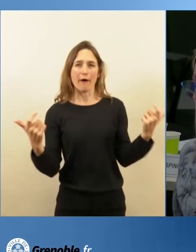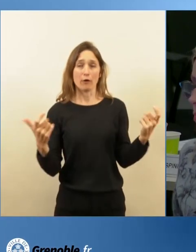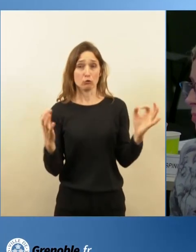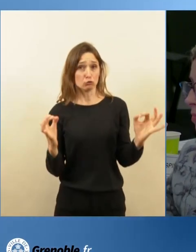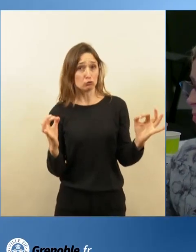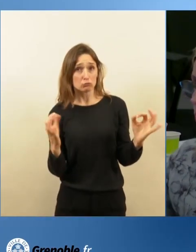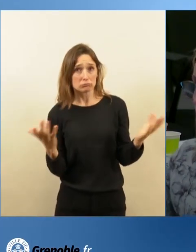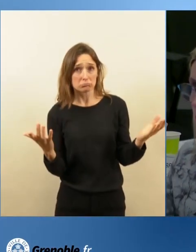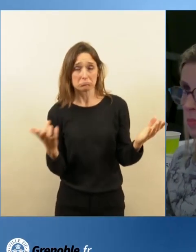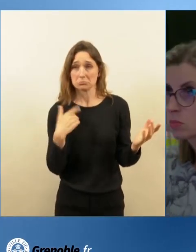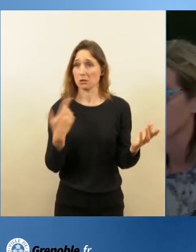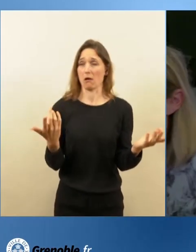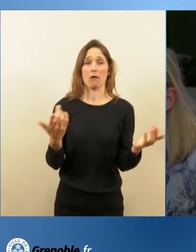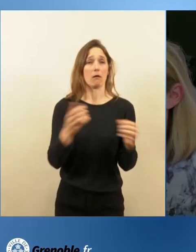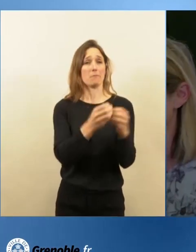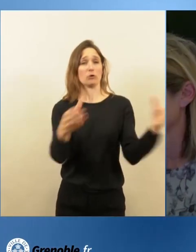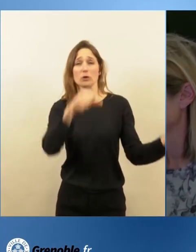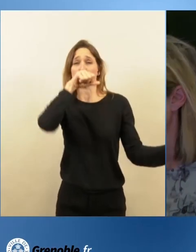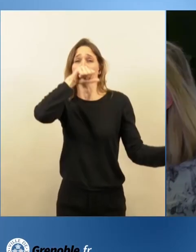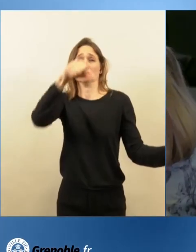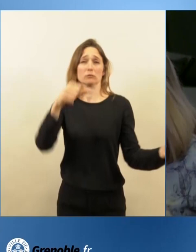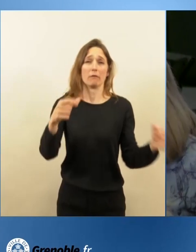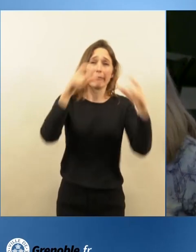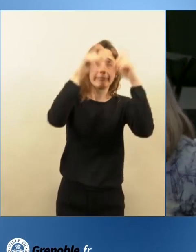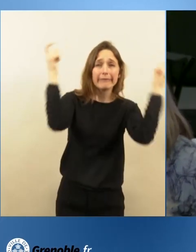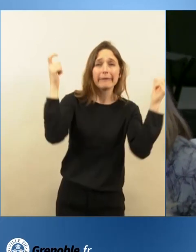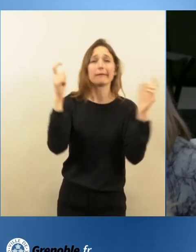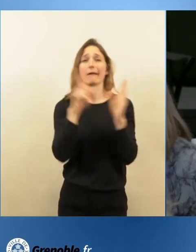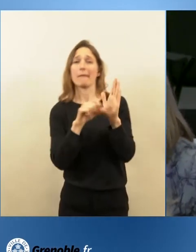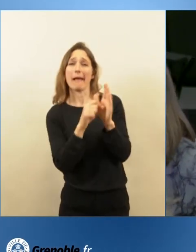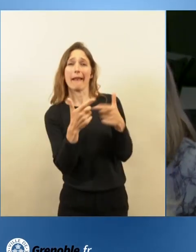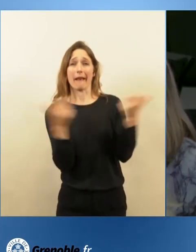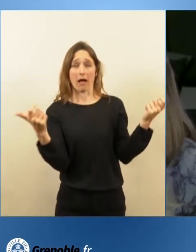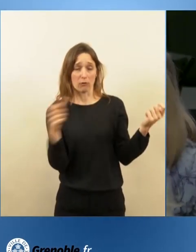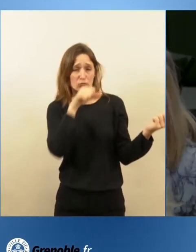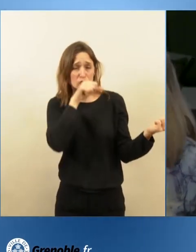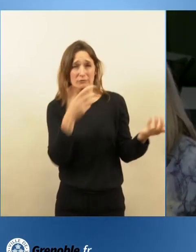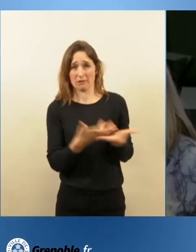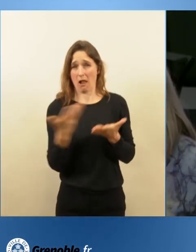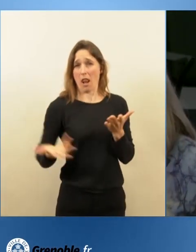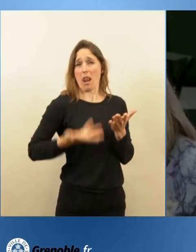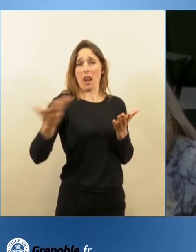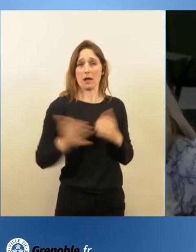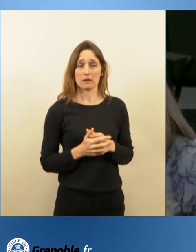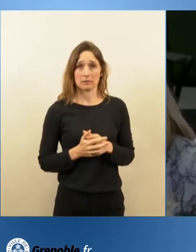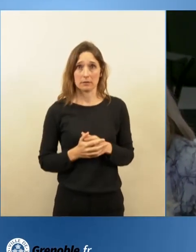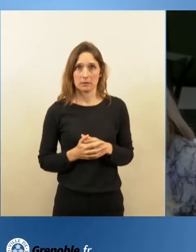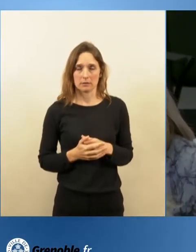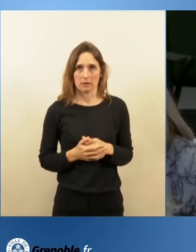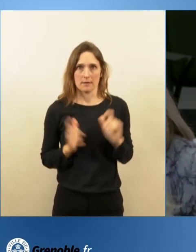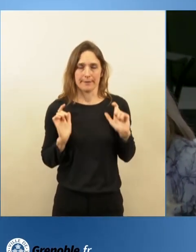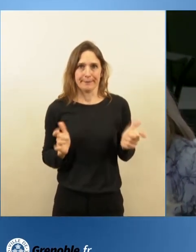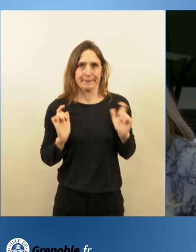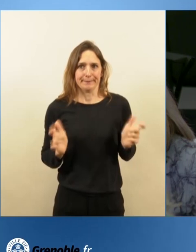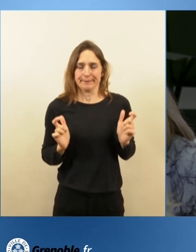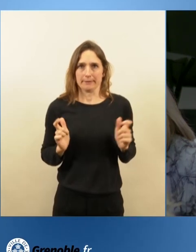au fond le principal passe-temps de la majorité municipale et de cette municipalité au fond on a échappé vous le savez de justesse au titre pour lequel